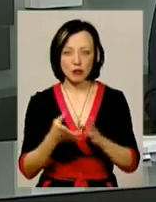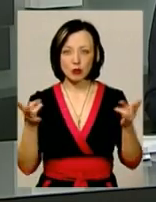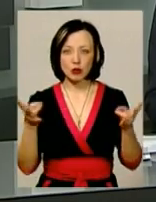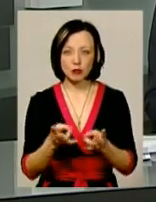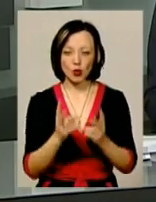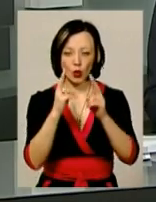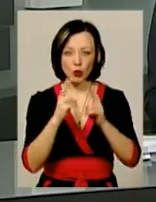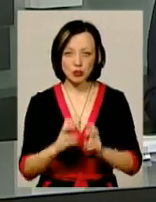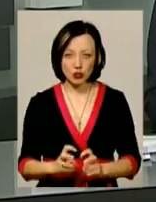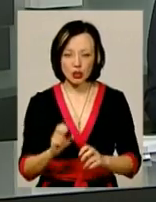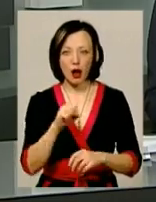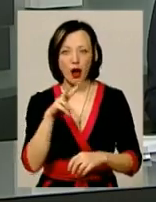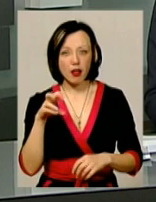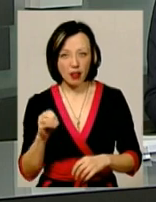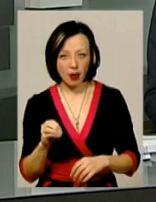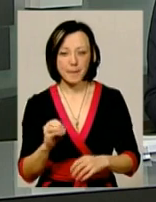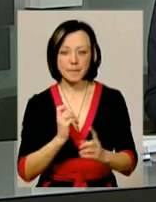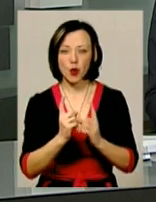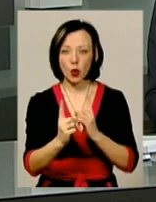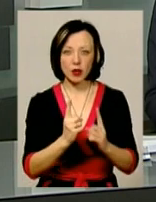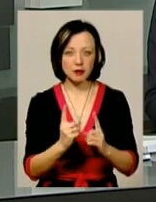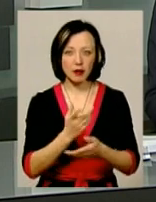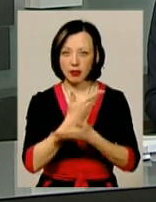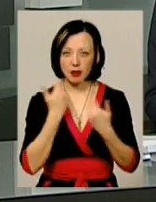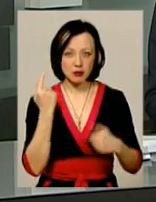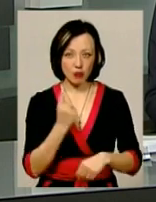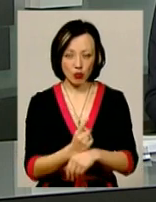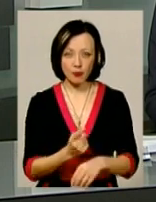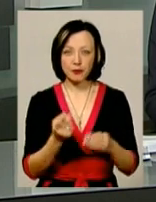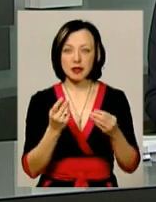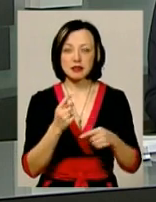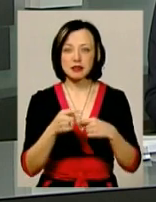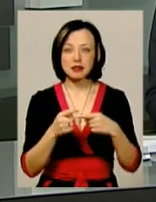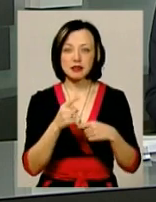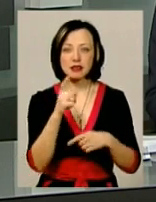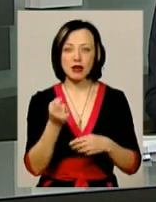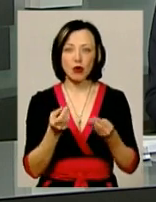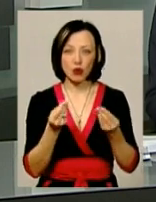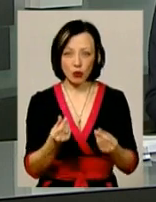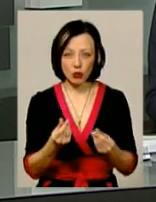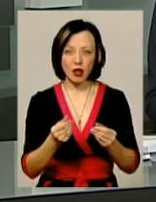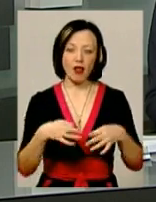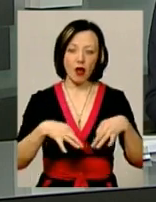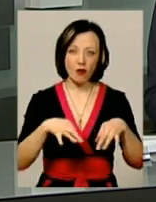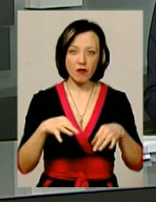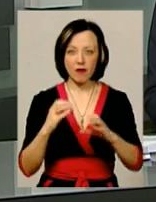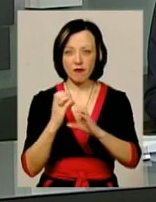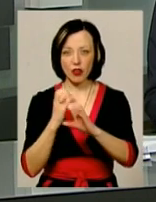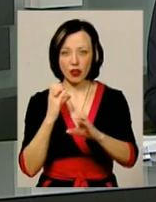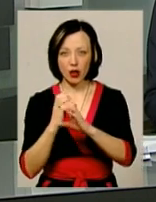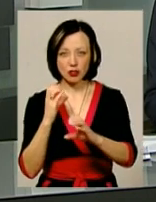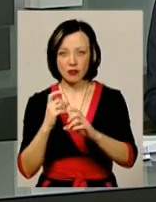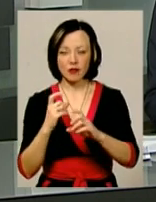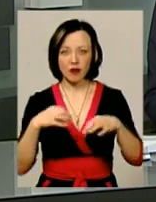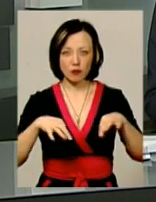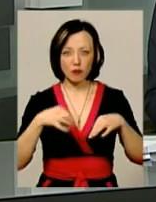потребує досліджень. Але попри це проїзд ним не заборонений. За гроші через міст їдуть і легкові автомобілі, і вантажівки. Нагадаємо,